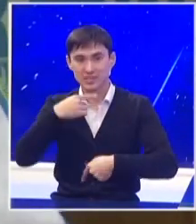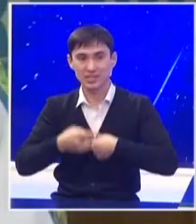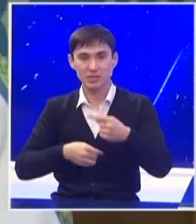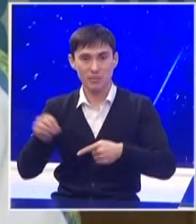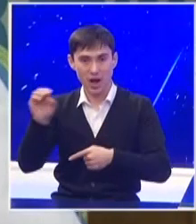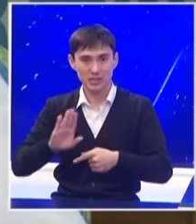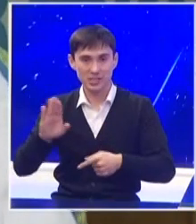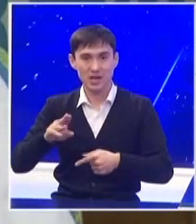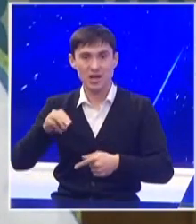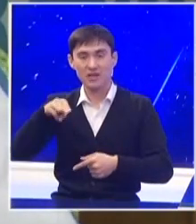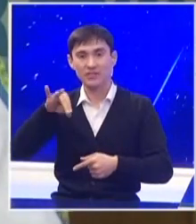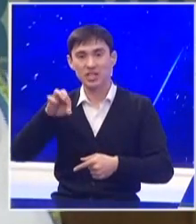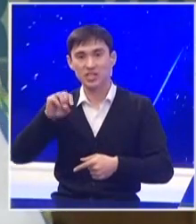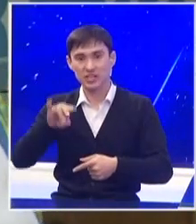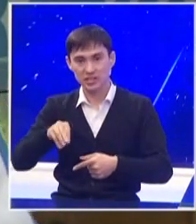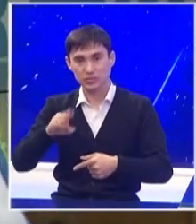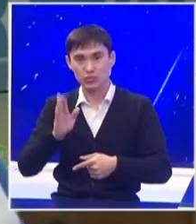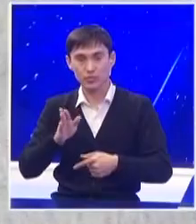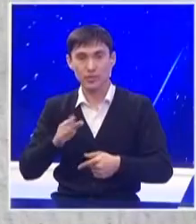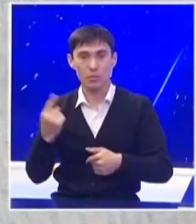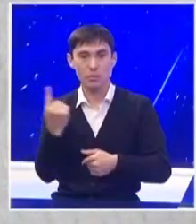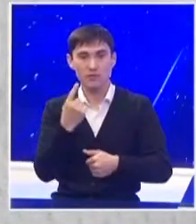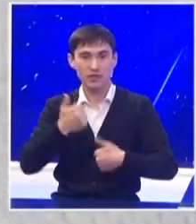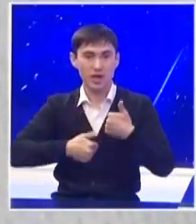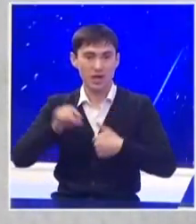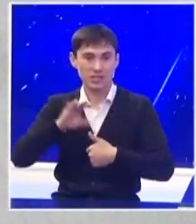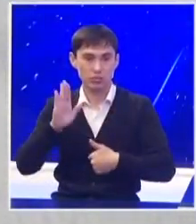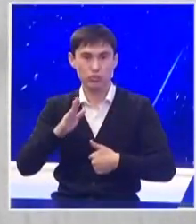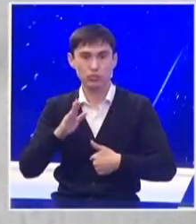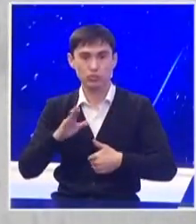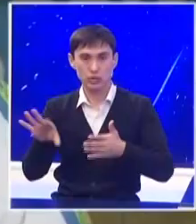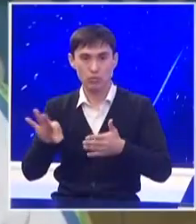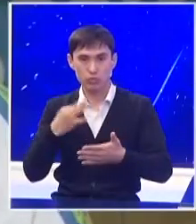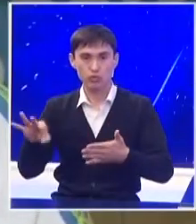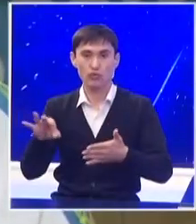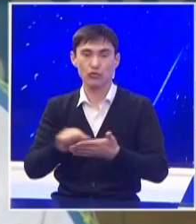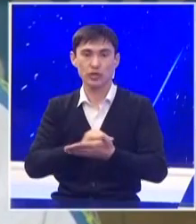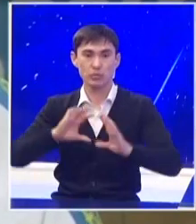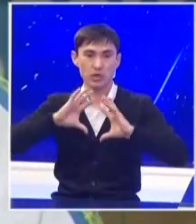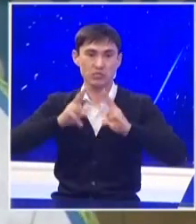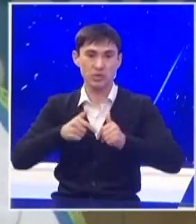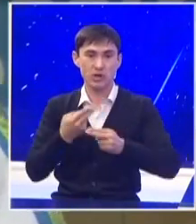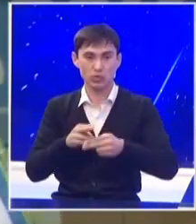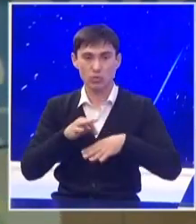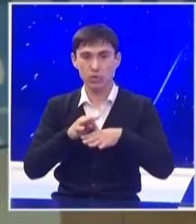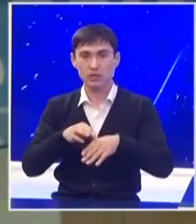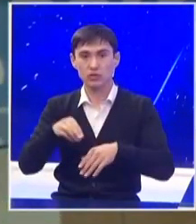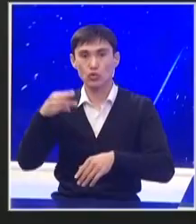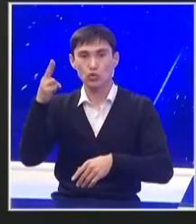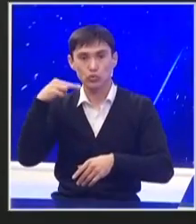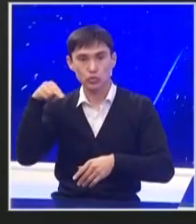первенство Азии в Ташкенте. И, конечно, на первенство Азии тоже будут бороться за путевку на чемпионат мира, который пройдет в